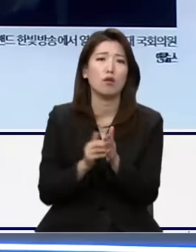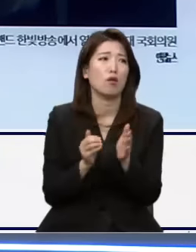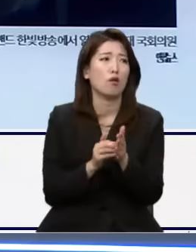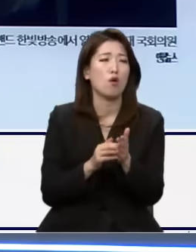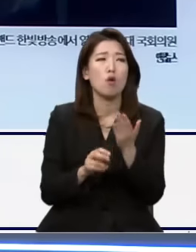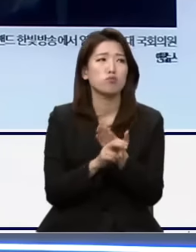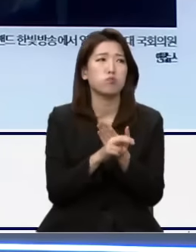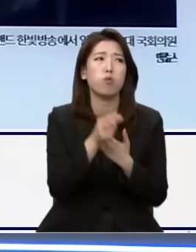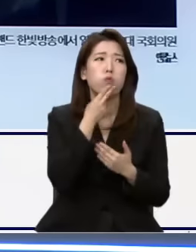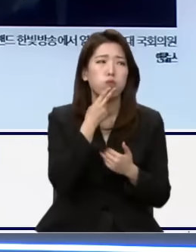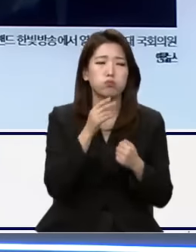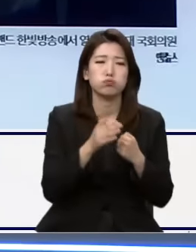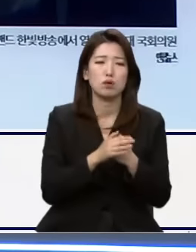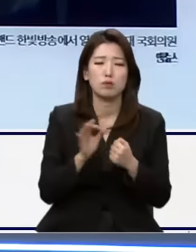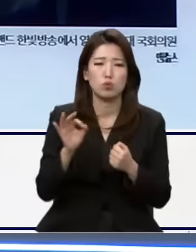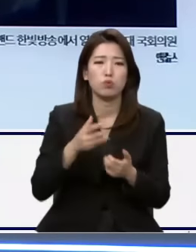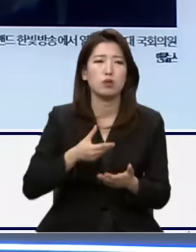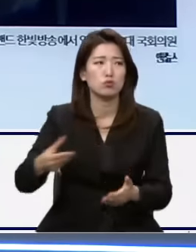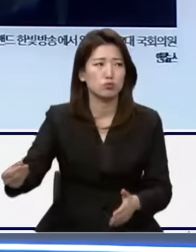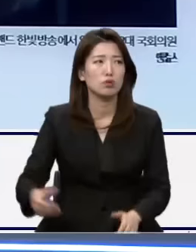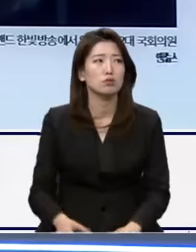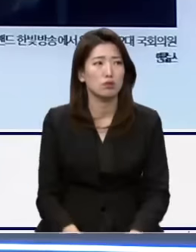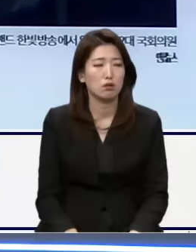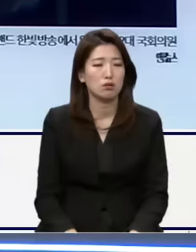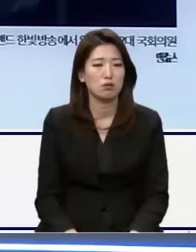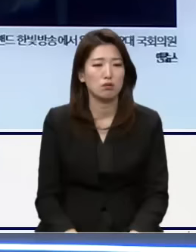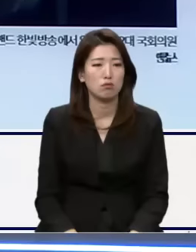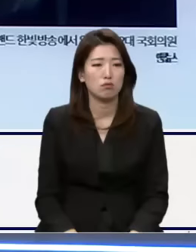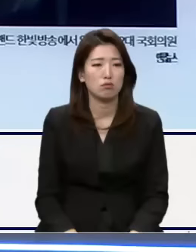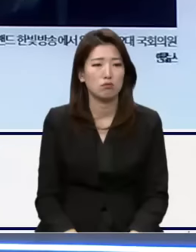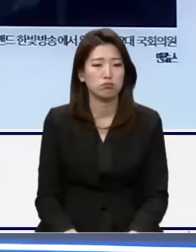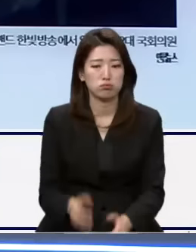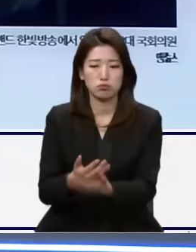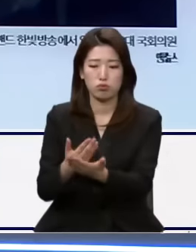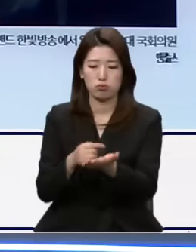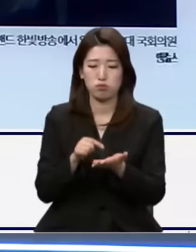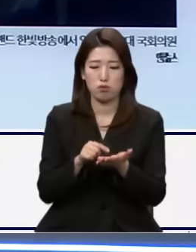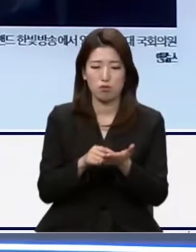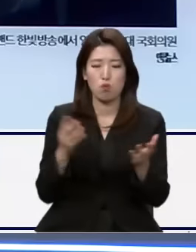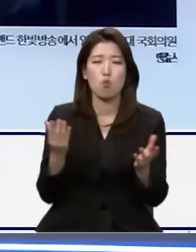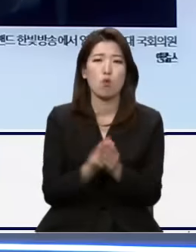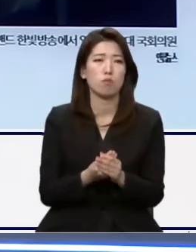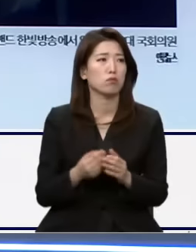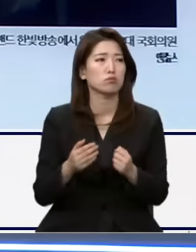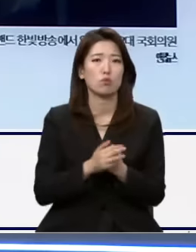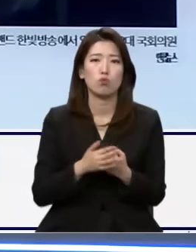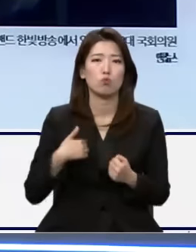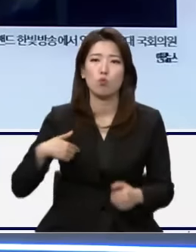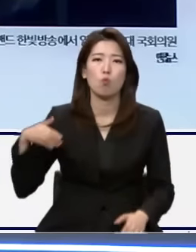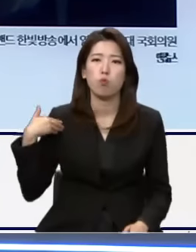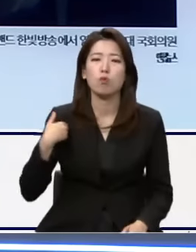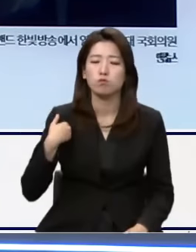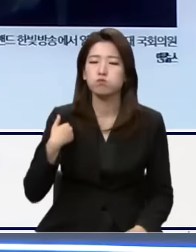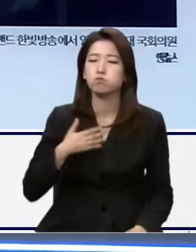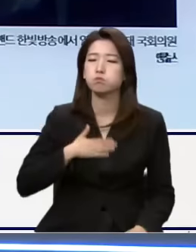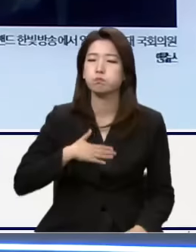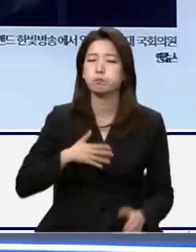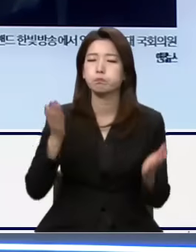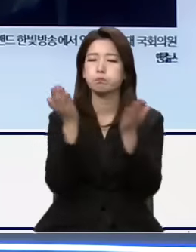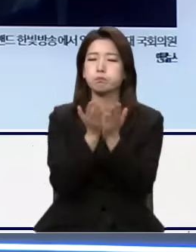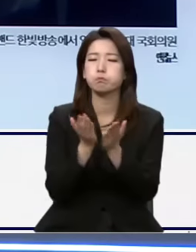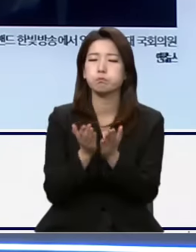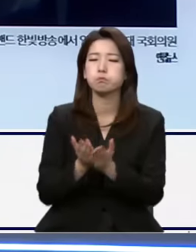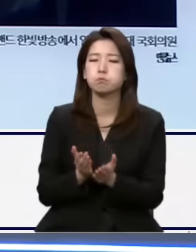없었다 적법하게 했는데 근데 그런 서류를 내서 우리도 몰랐어요 우리도 속았습니다라는 하지만 맞지 않으니까